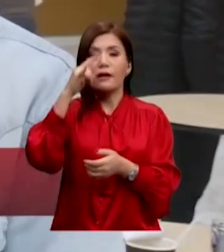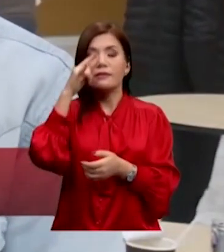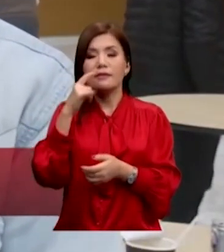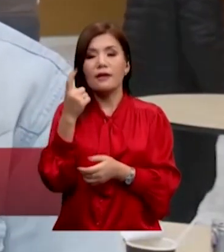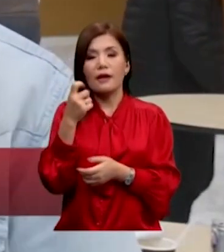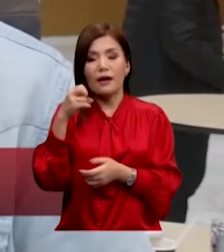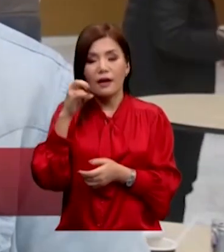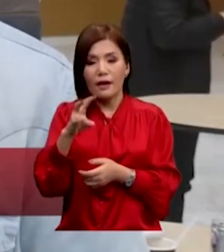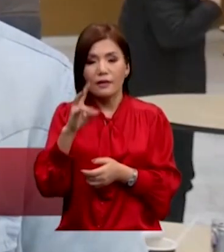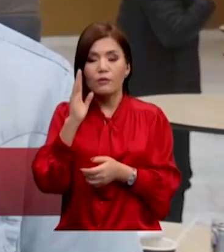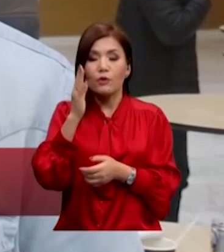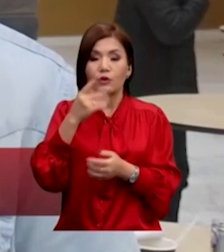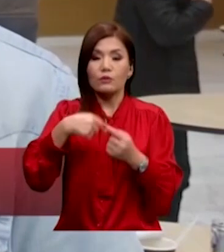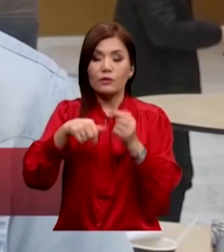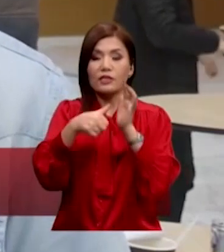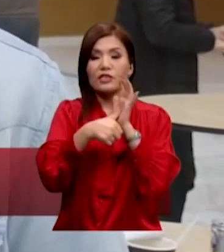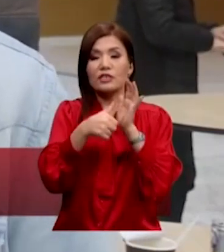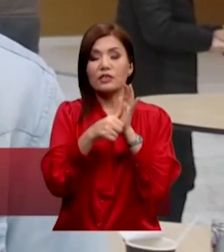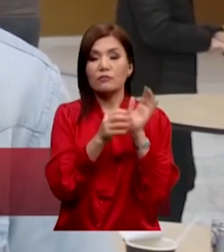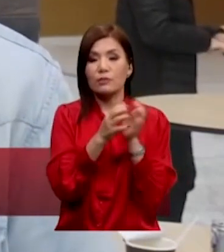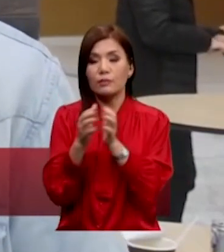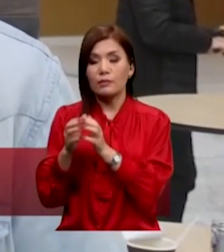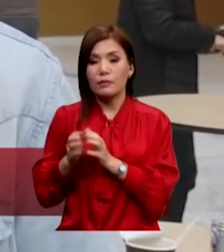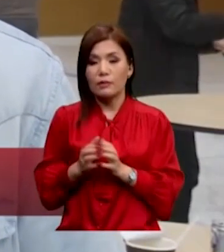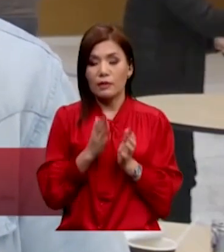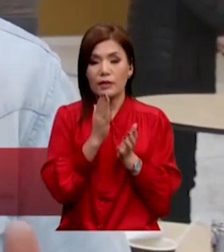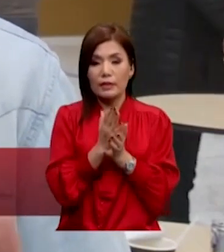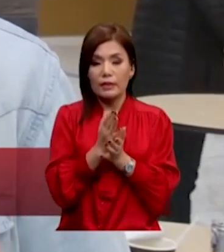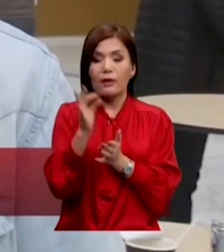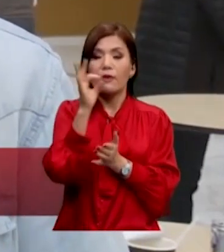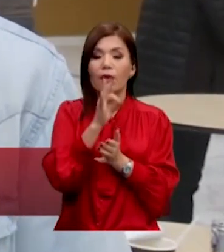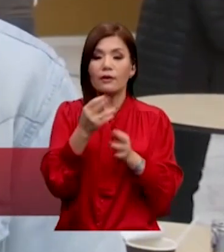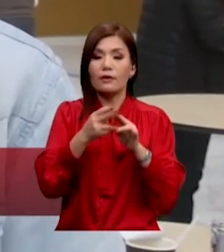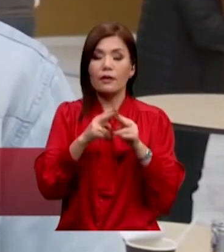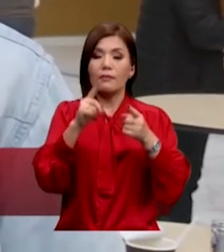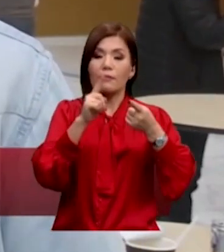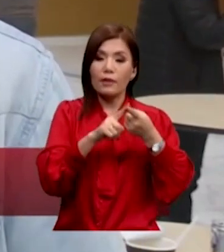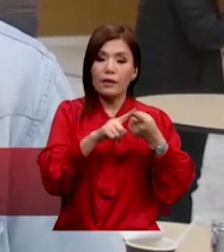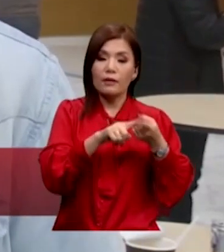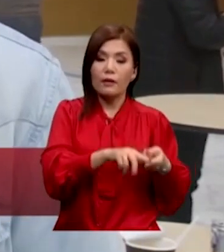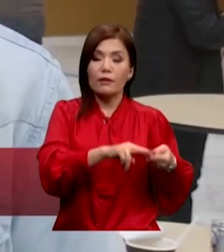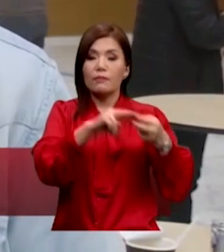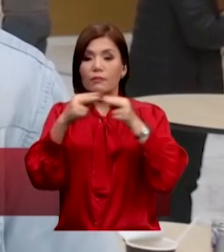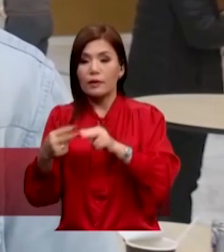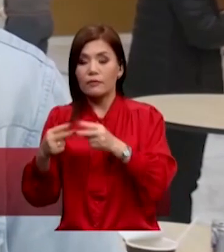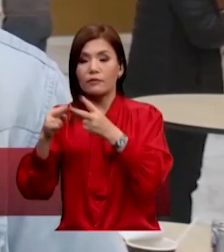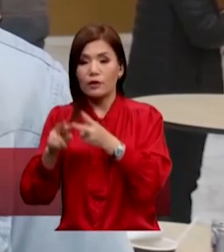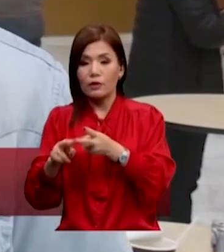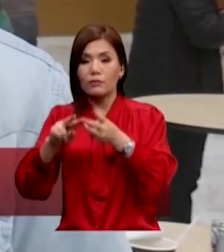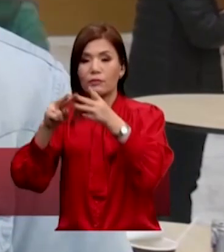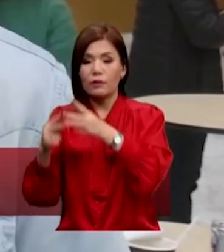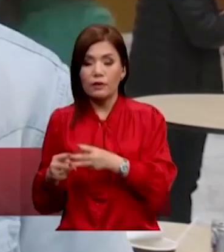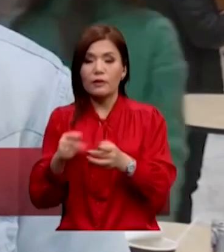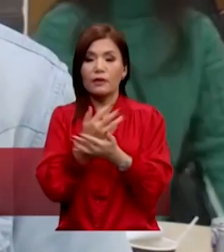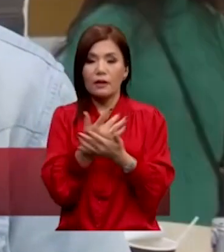современный и будущий Казахстан. Состоит из 6 этапов. То есть из одной эпохи к другой юзер, то есть